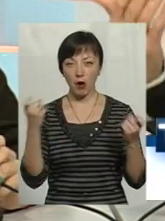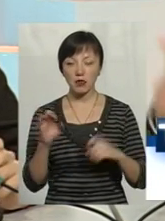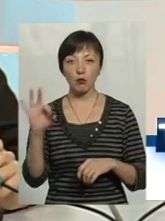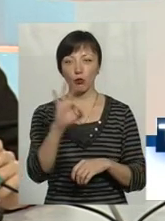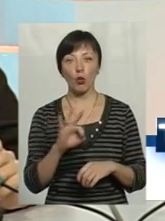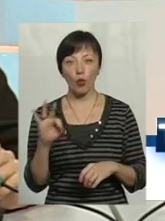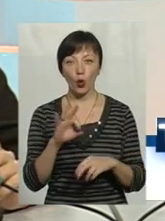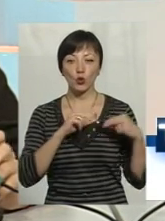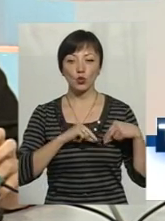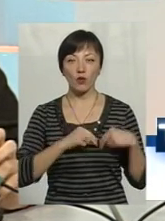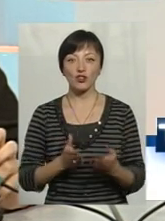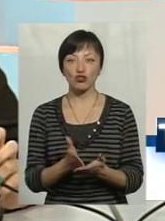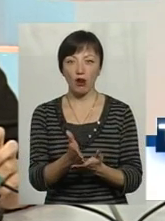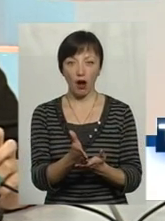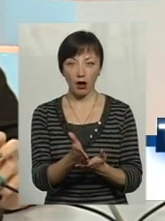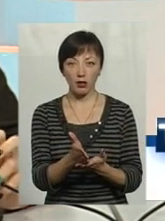про трудовий шлях